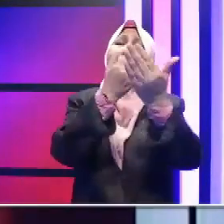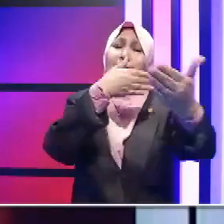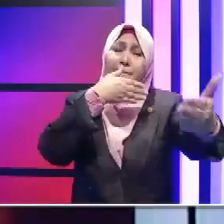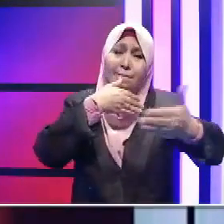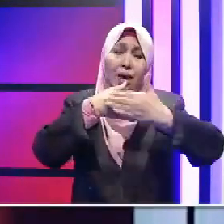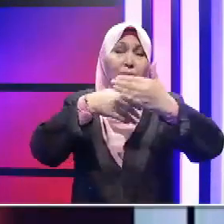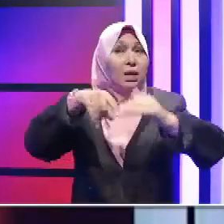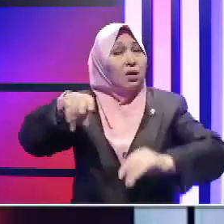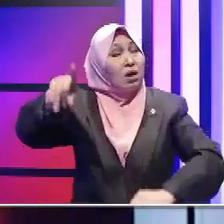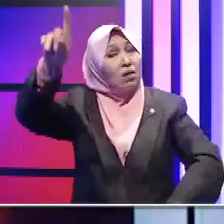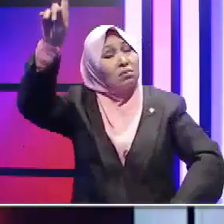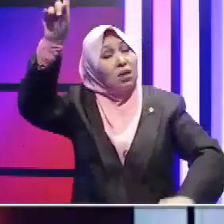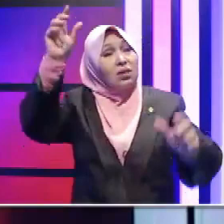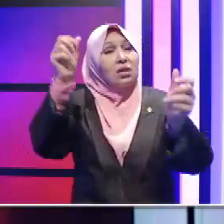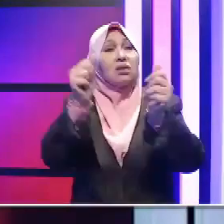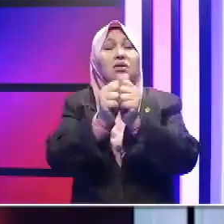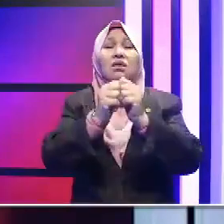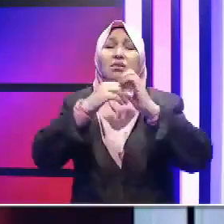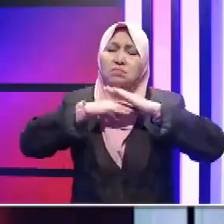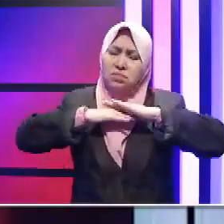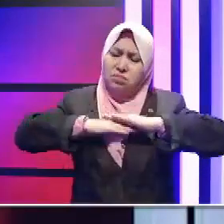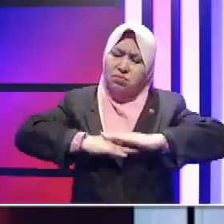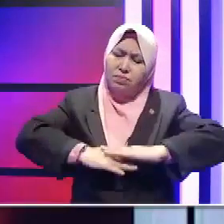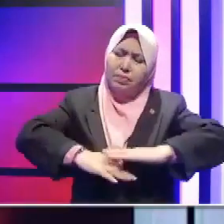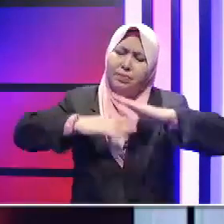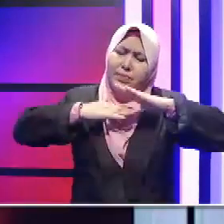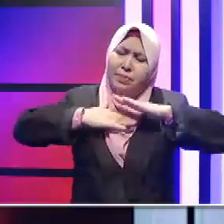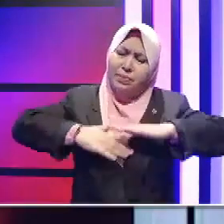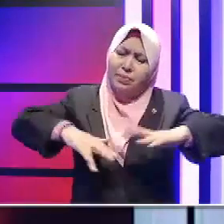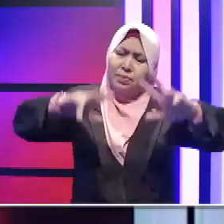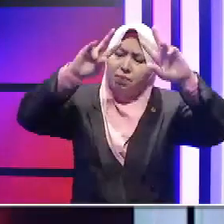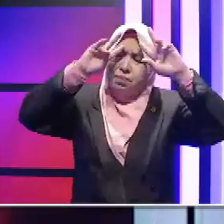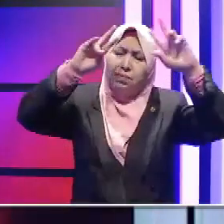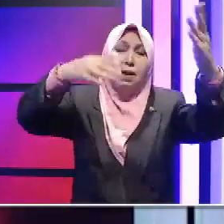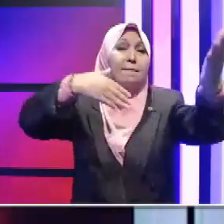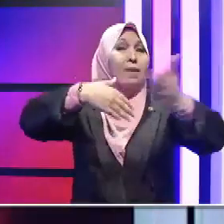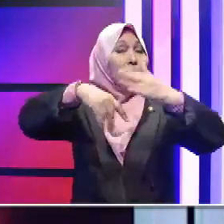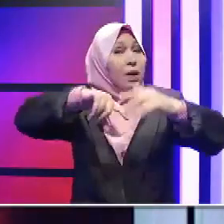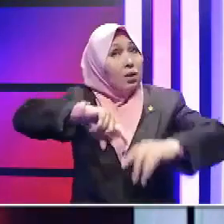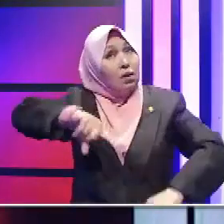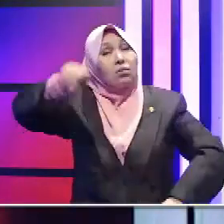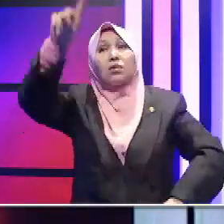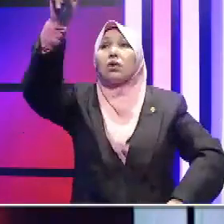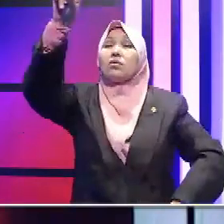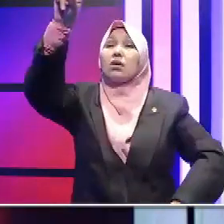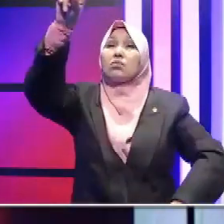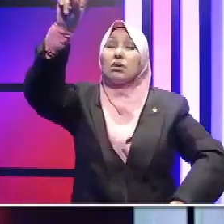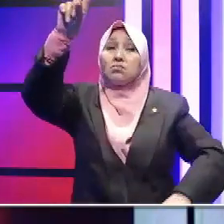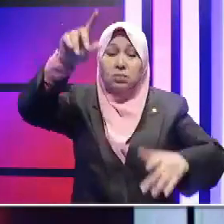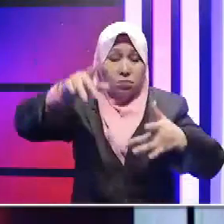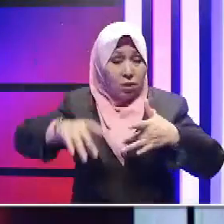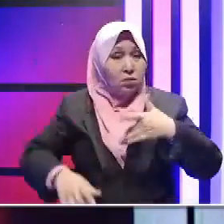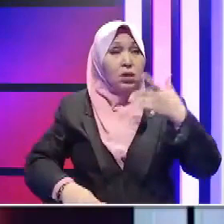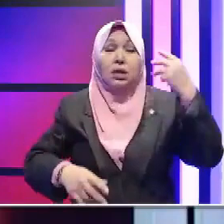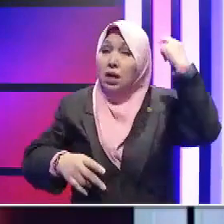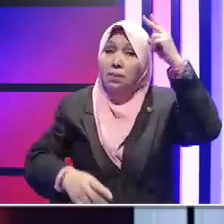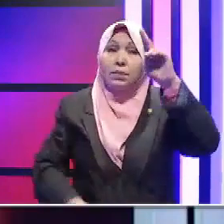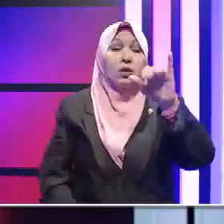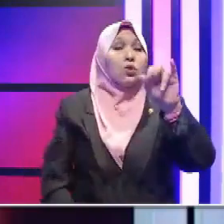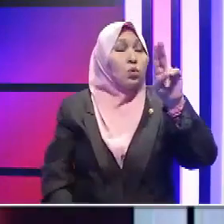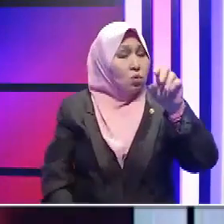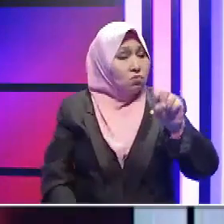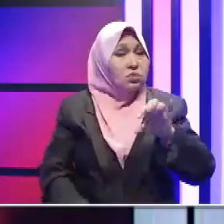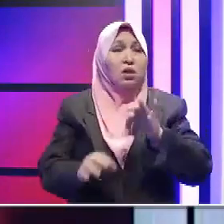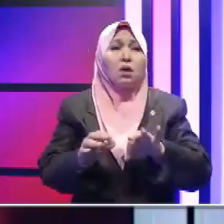kepada Allah ta'ala dengan menentramkan jiwanya dengan merujuk kepada Allah ta'ala kembali saiki resmi dan Yunus Itu juga